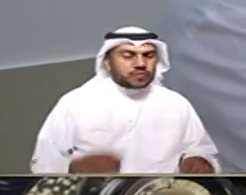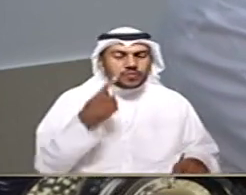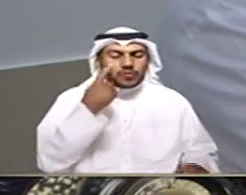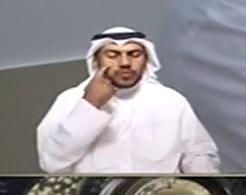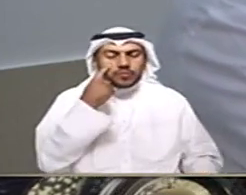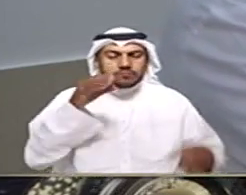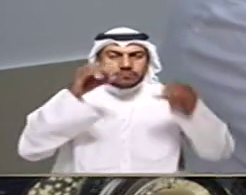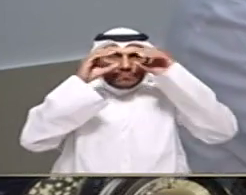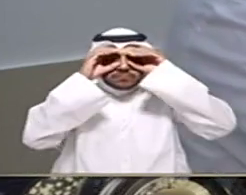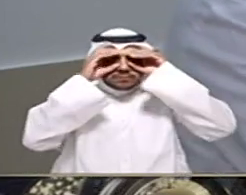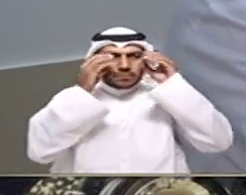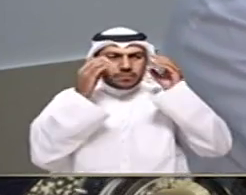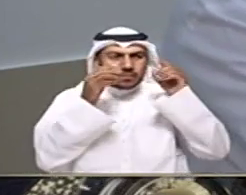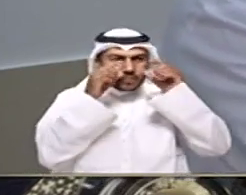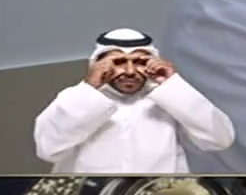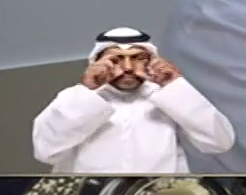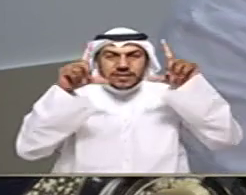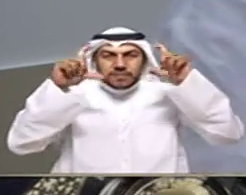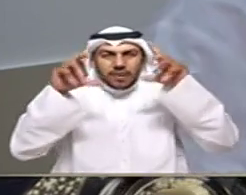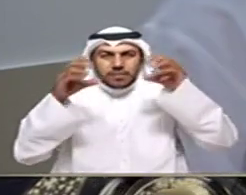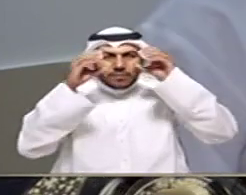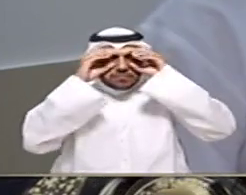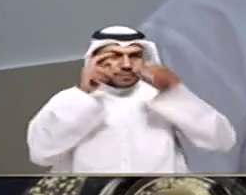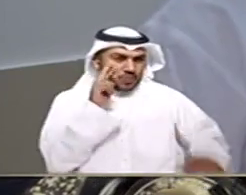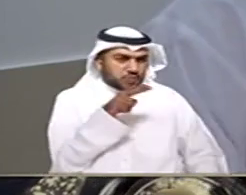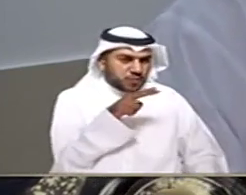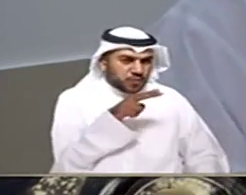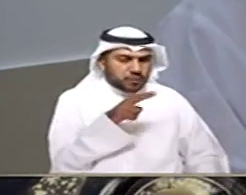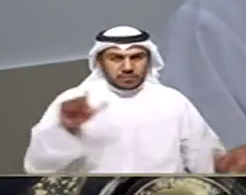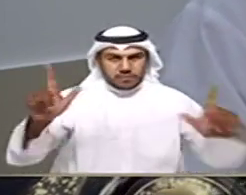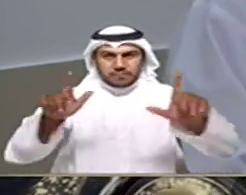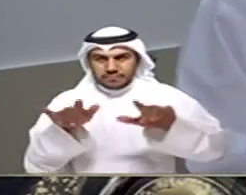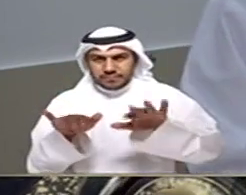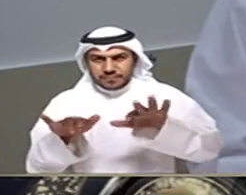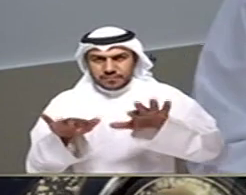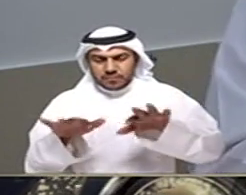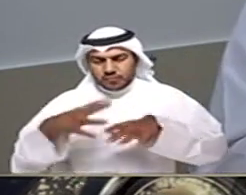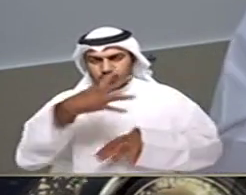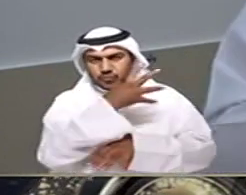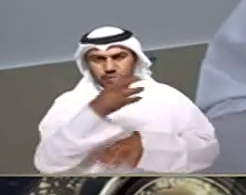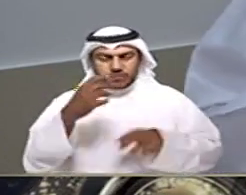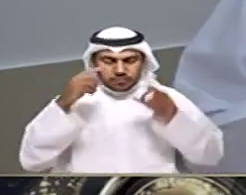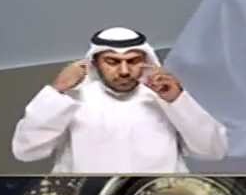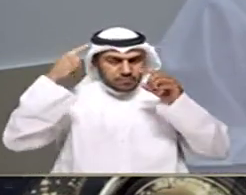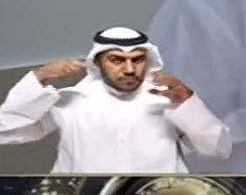طريق الكاميرا، بنحط الكاميرا بنوصلها بالكمبيوتر، بنعمل